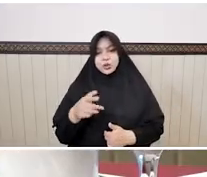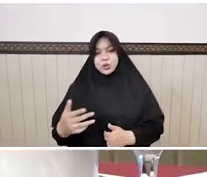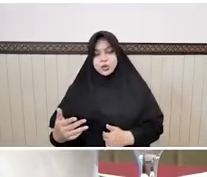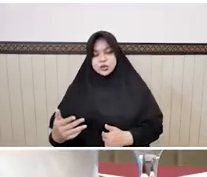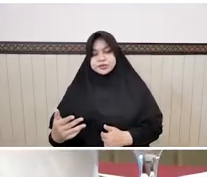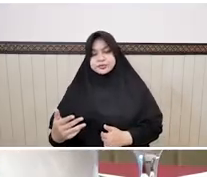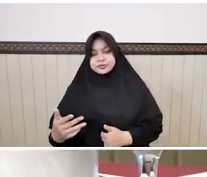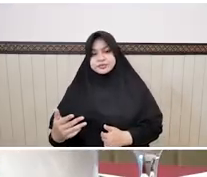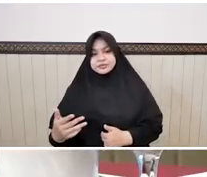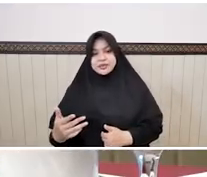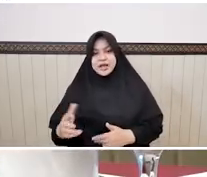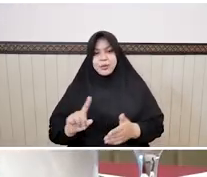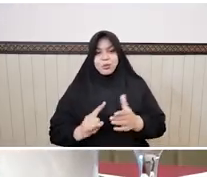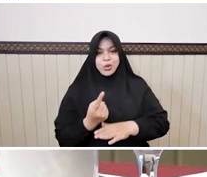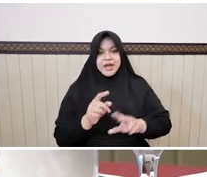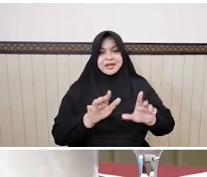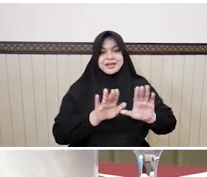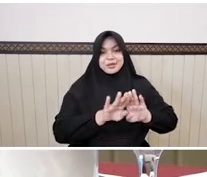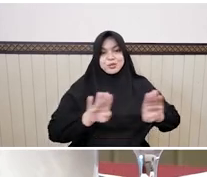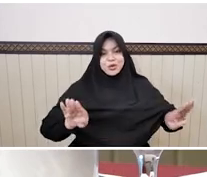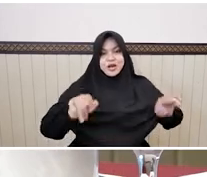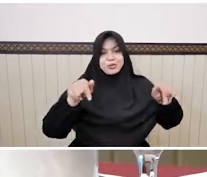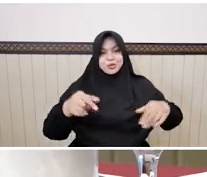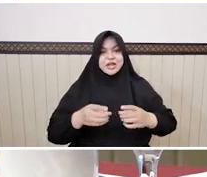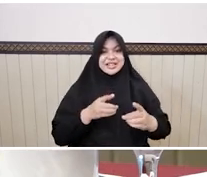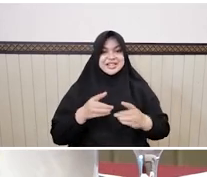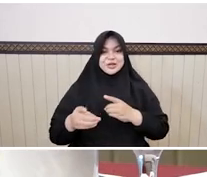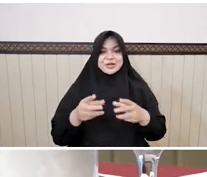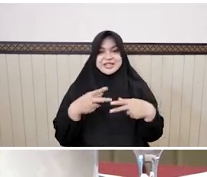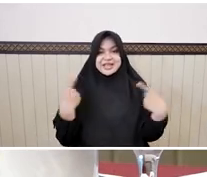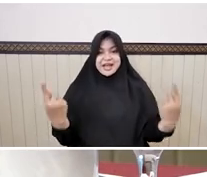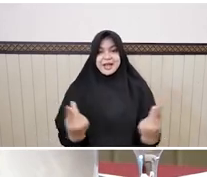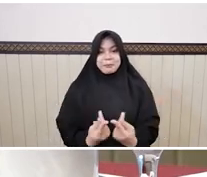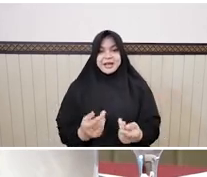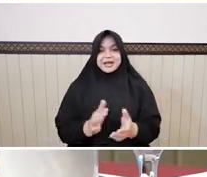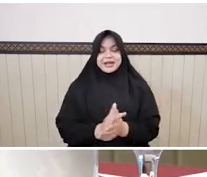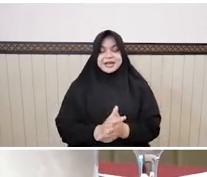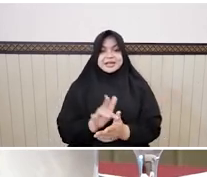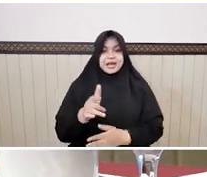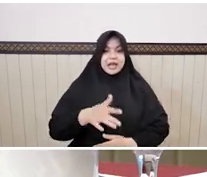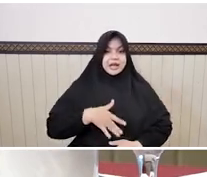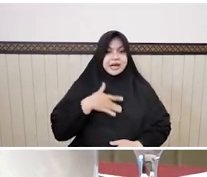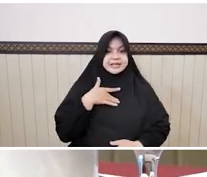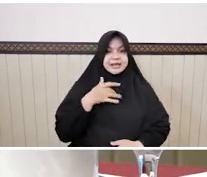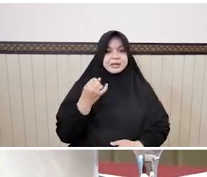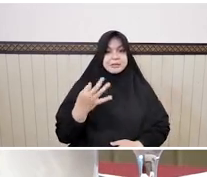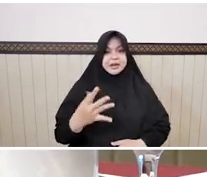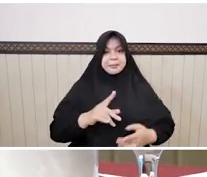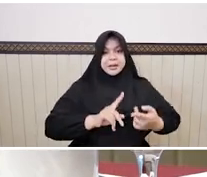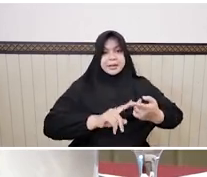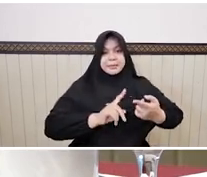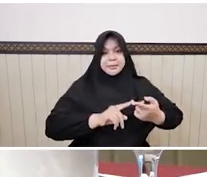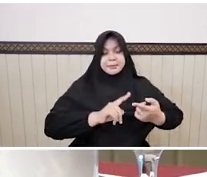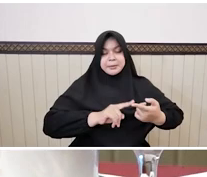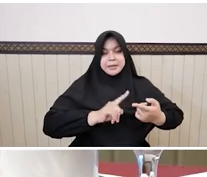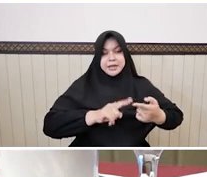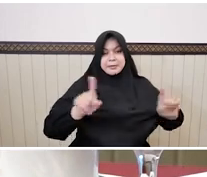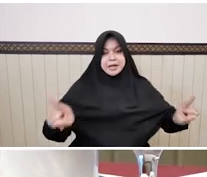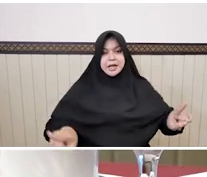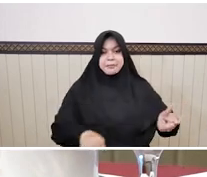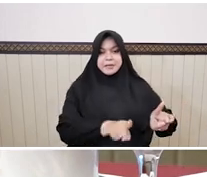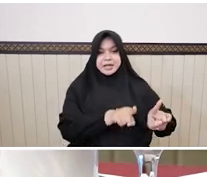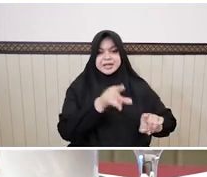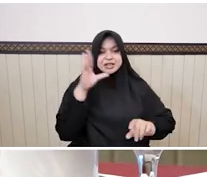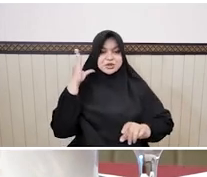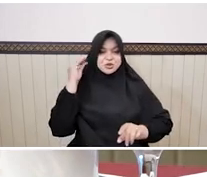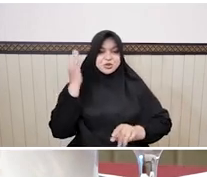dan kemudian mereka juga mulai terbuka dengan kemudian diskusi dengan kami misalnya dan serasa dengan beberapa kawan-kawan yang mendampingi